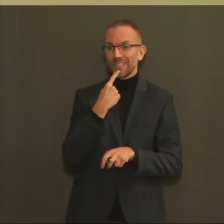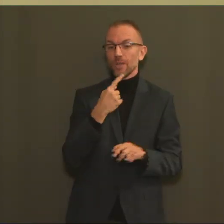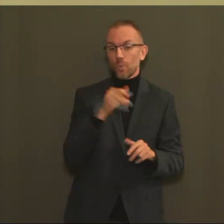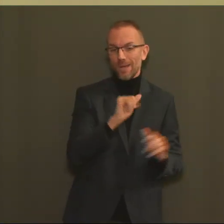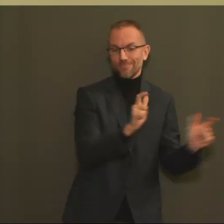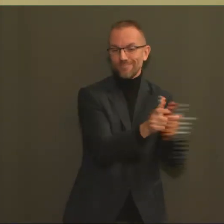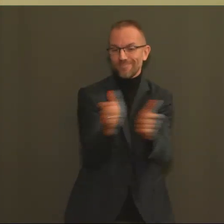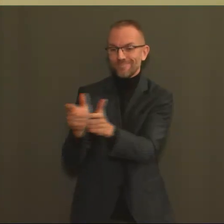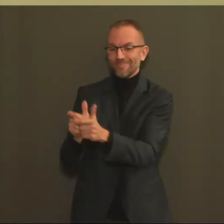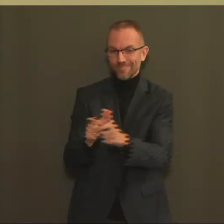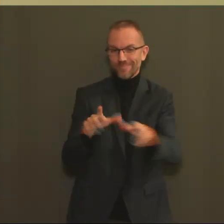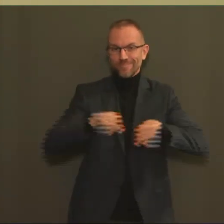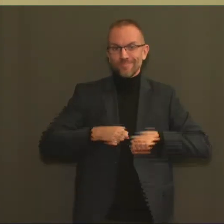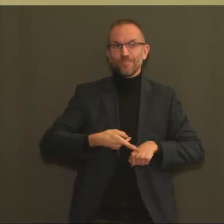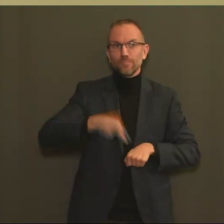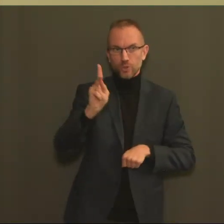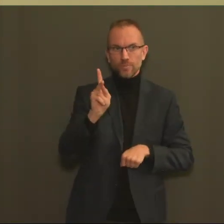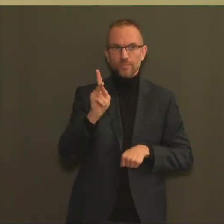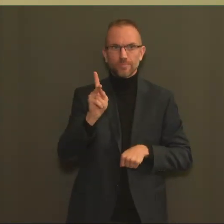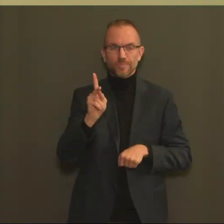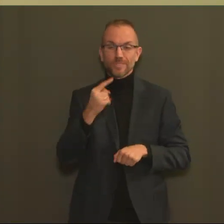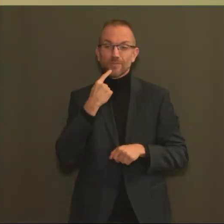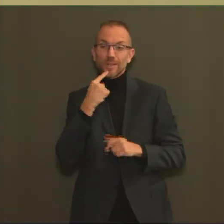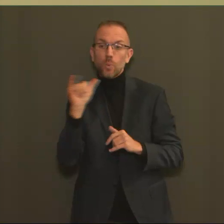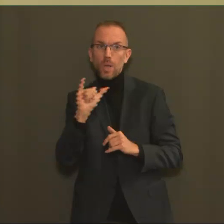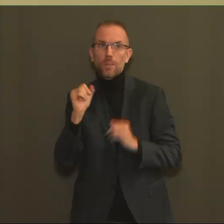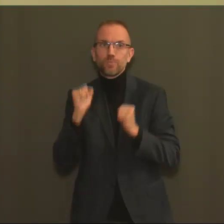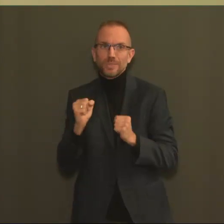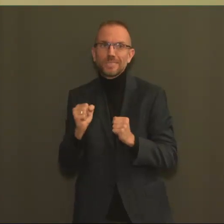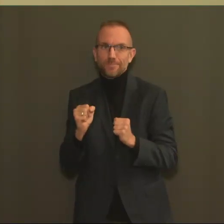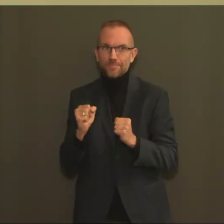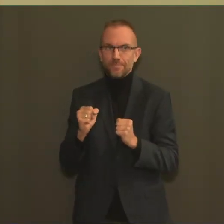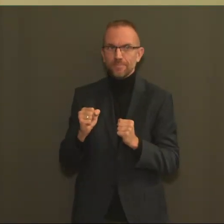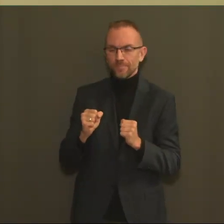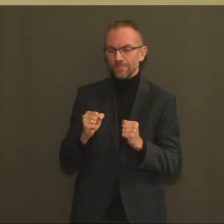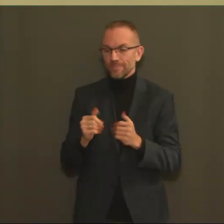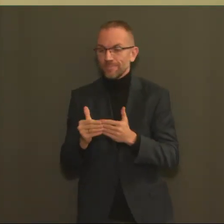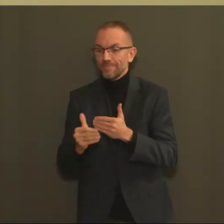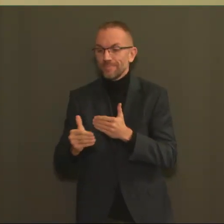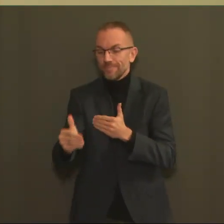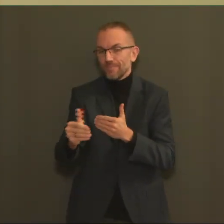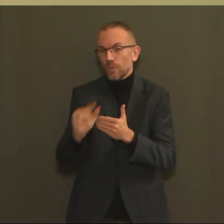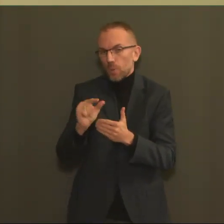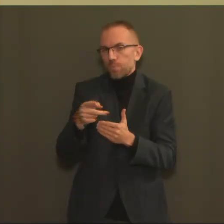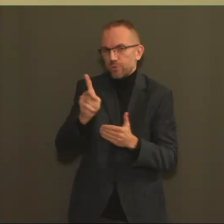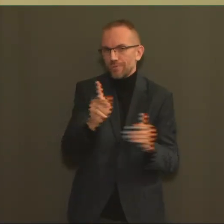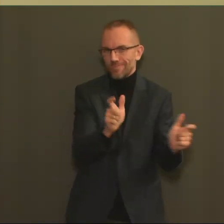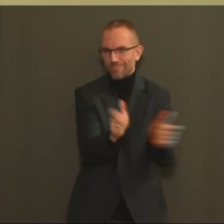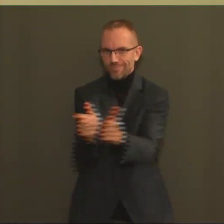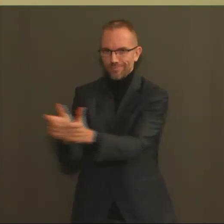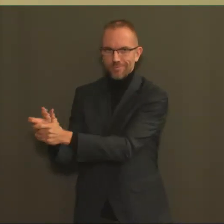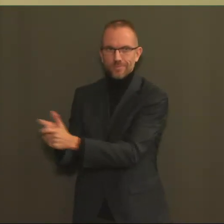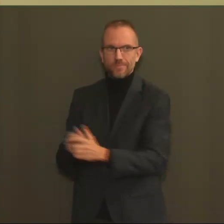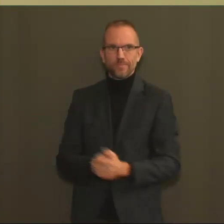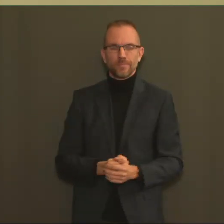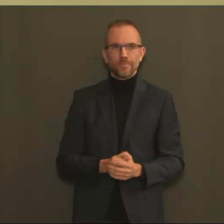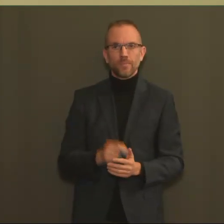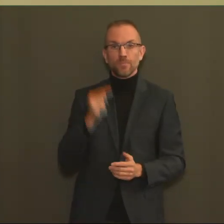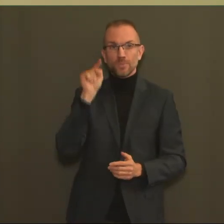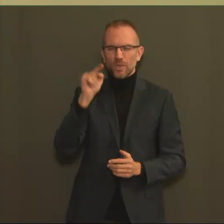de k onze context zullen is het uw gezonde puur sports olie-import alles doet u dit gaan wij aan de